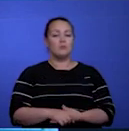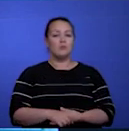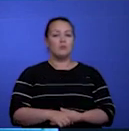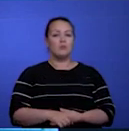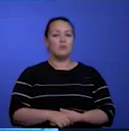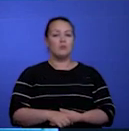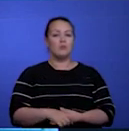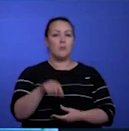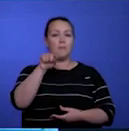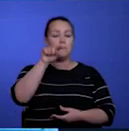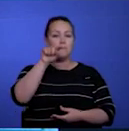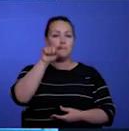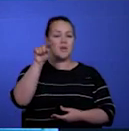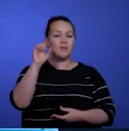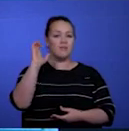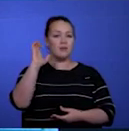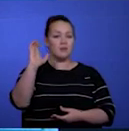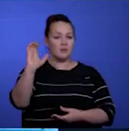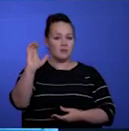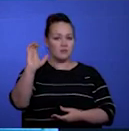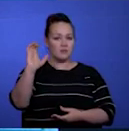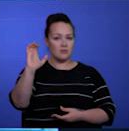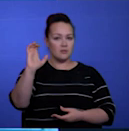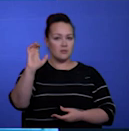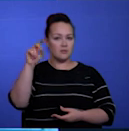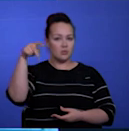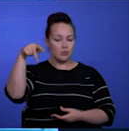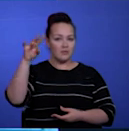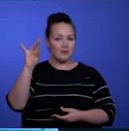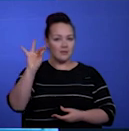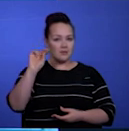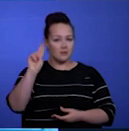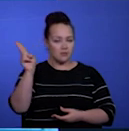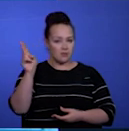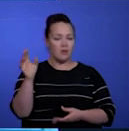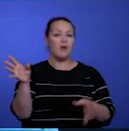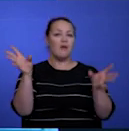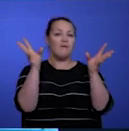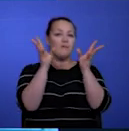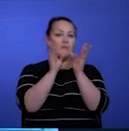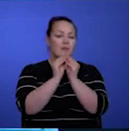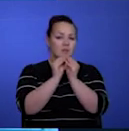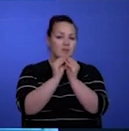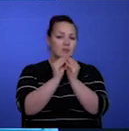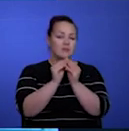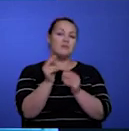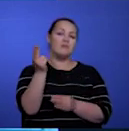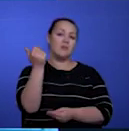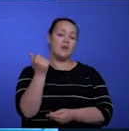приставка с софикс ник а вместе да